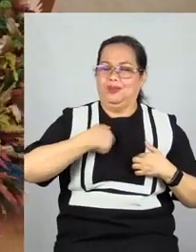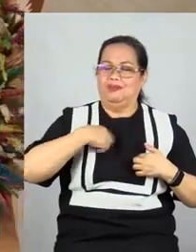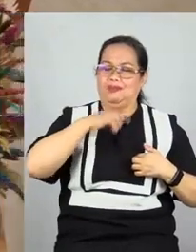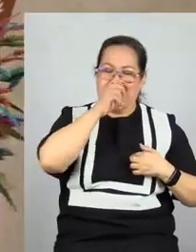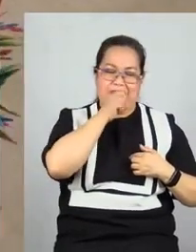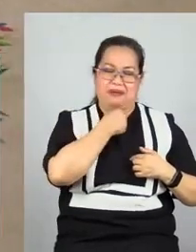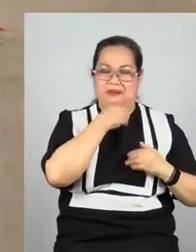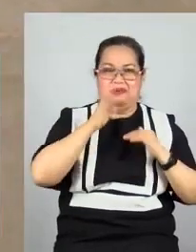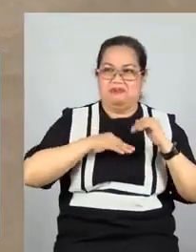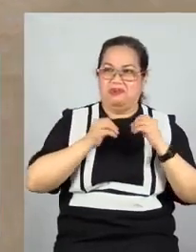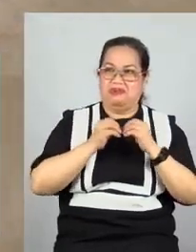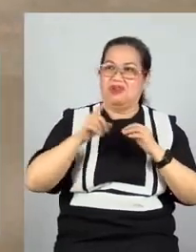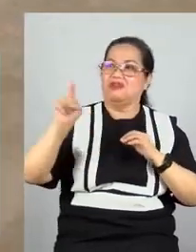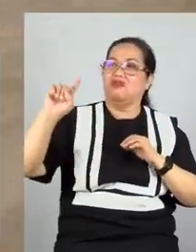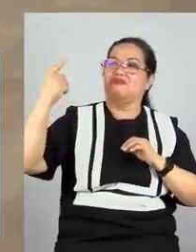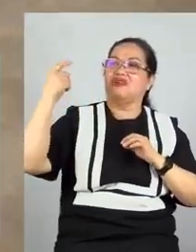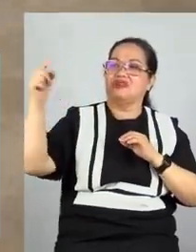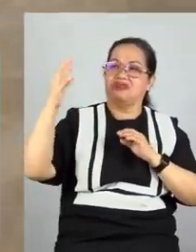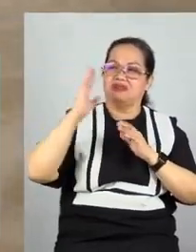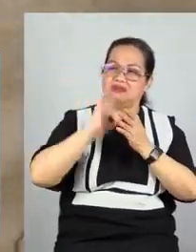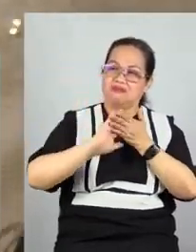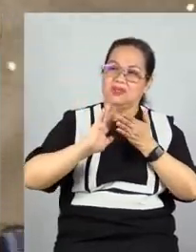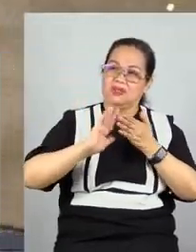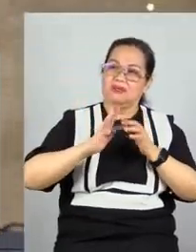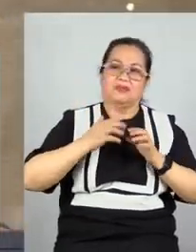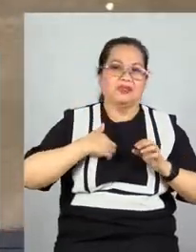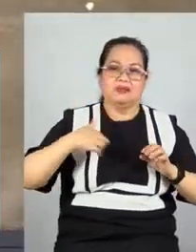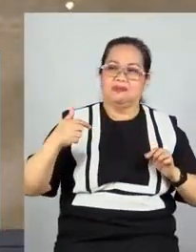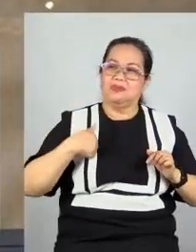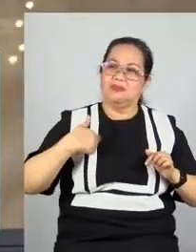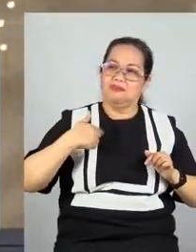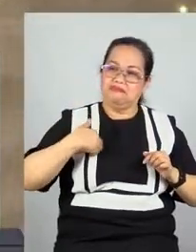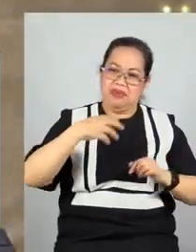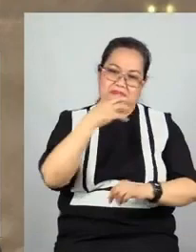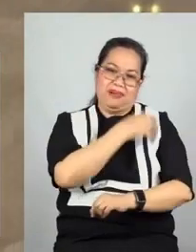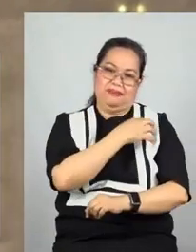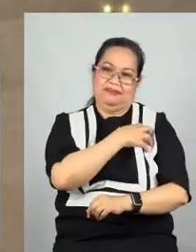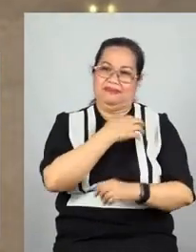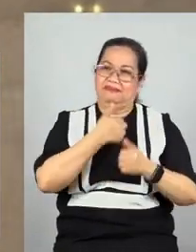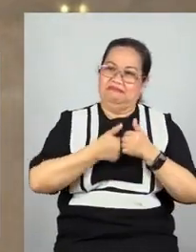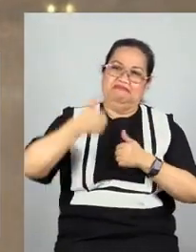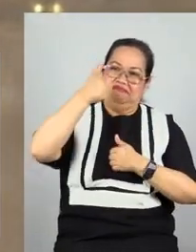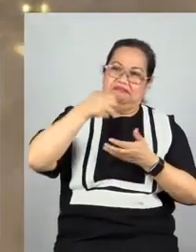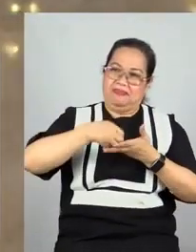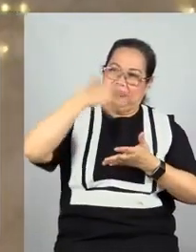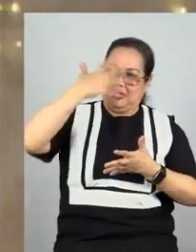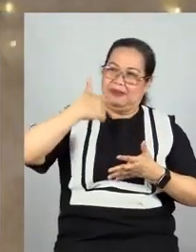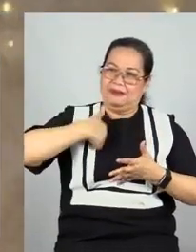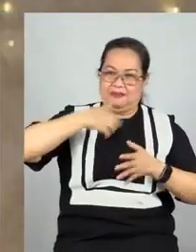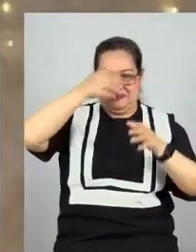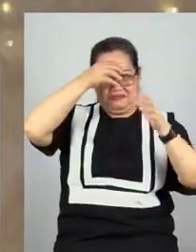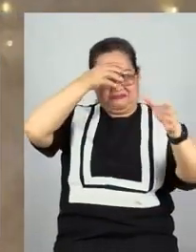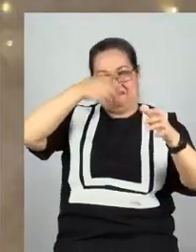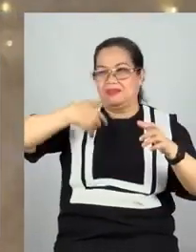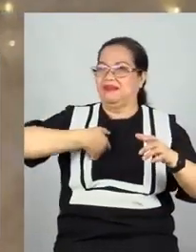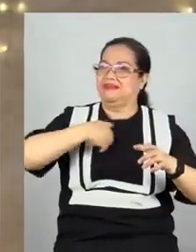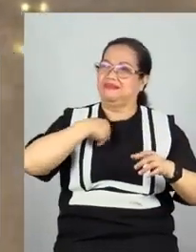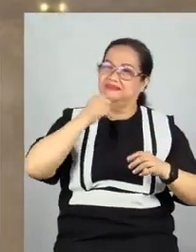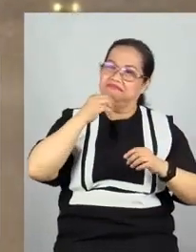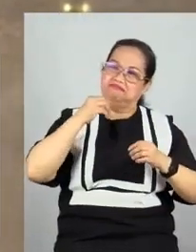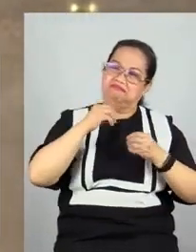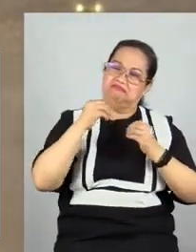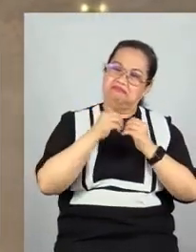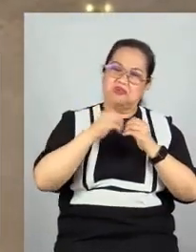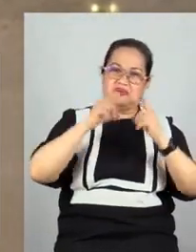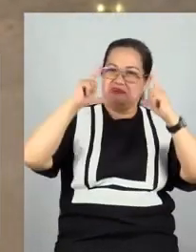ako mas mayaman ako mas makapangyarihan ako mas marunong ako mas may